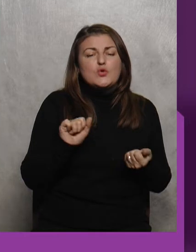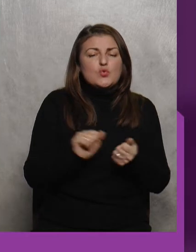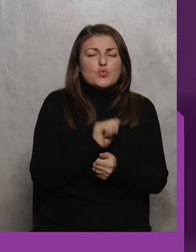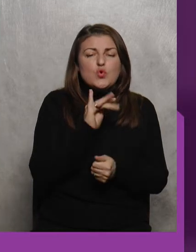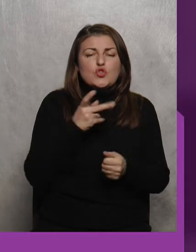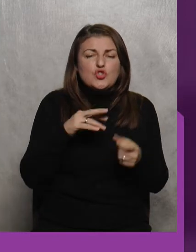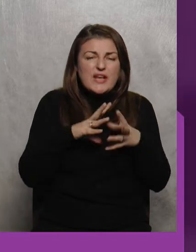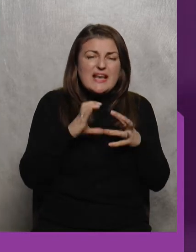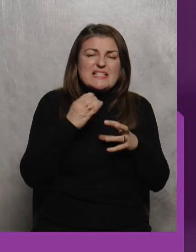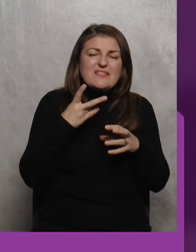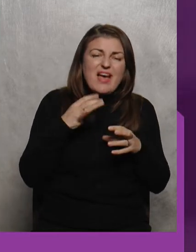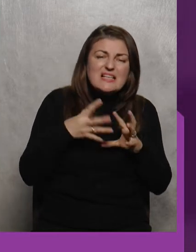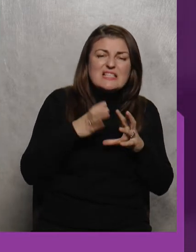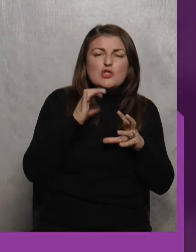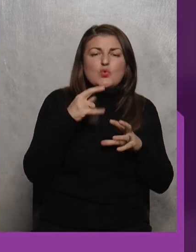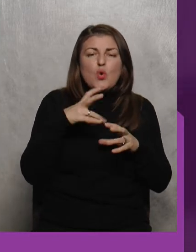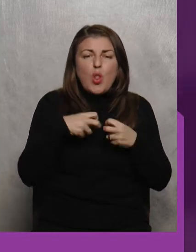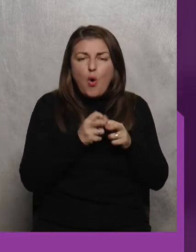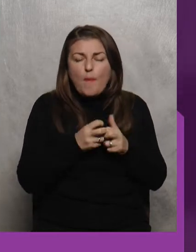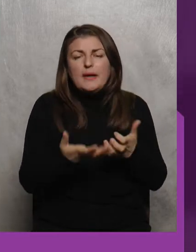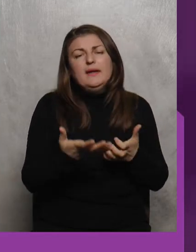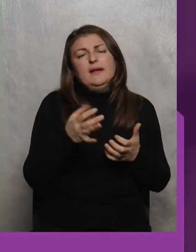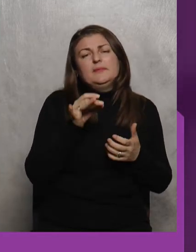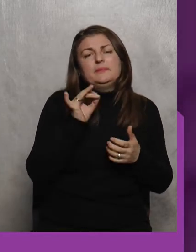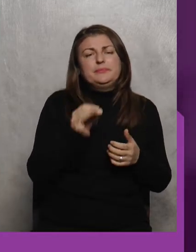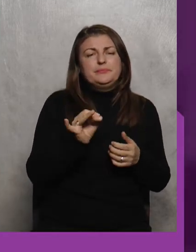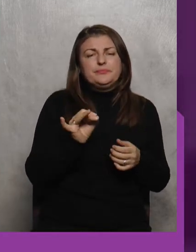сухожилля, зв'язки, суглоби і